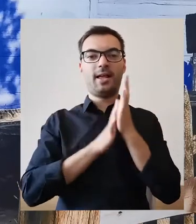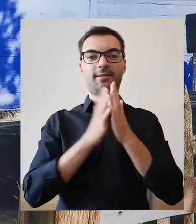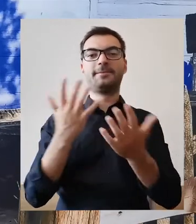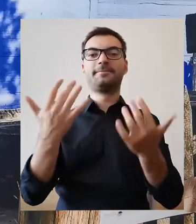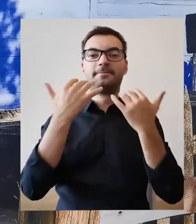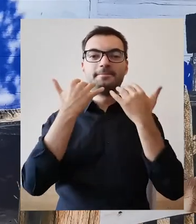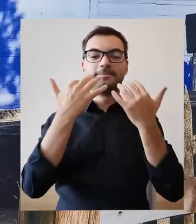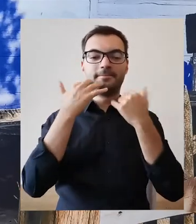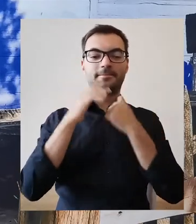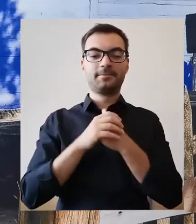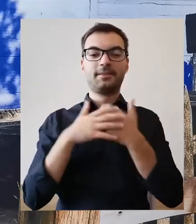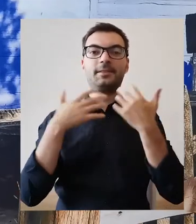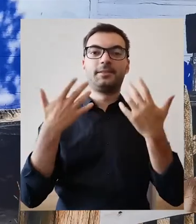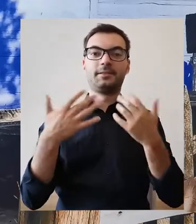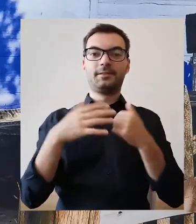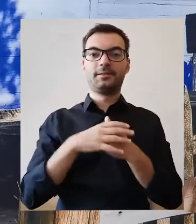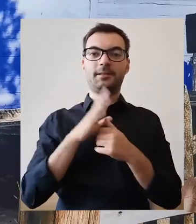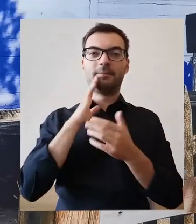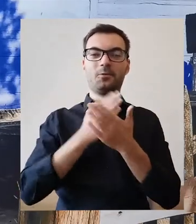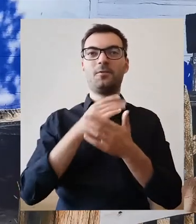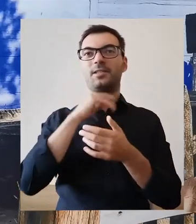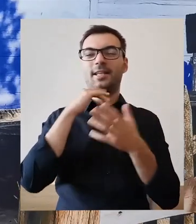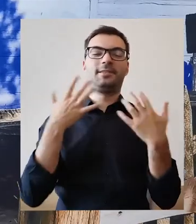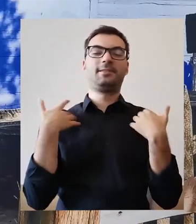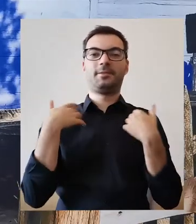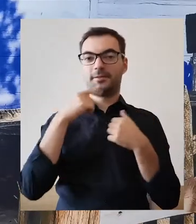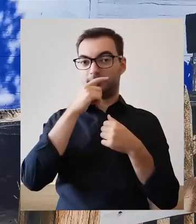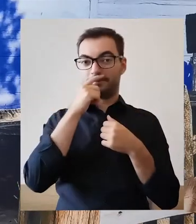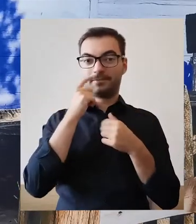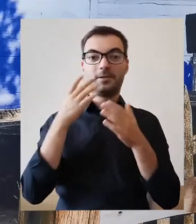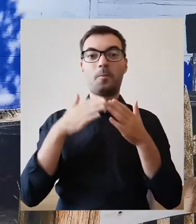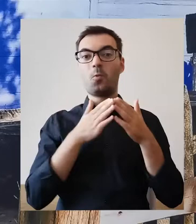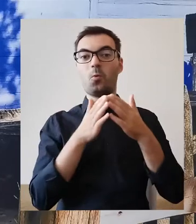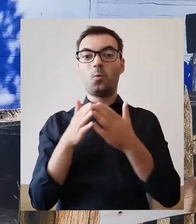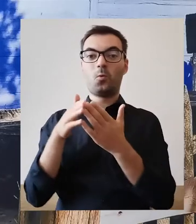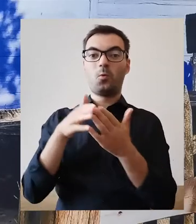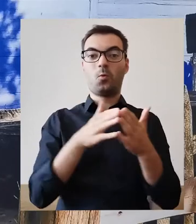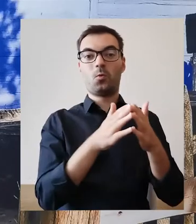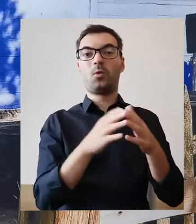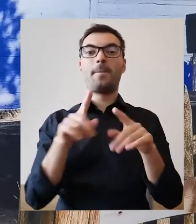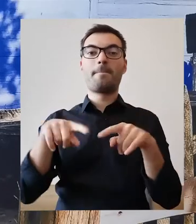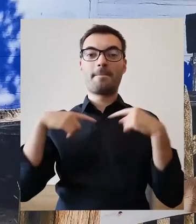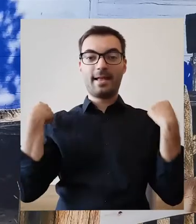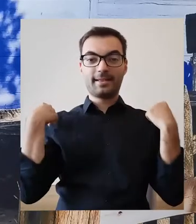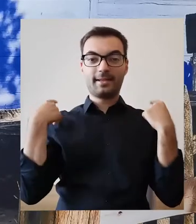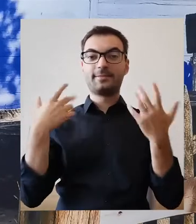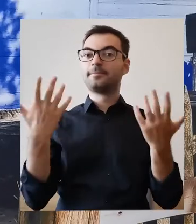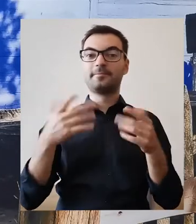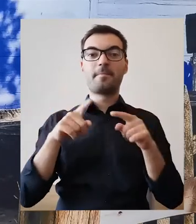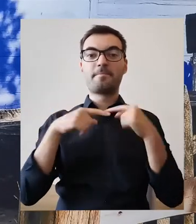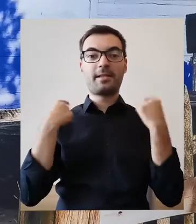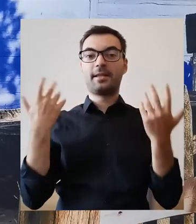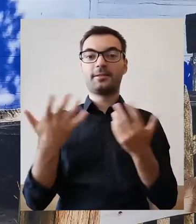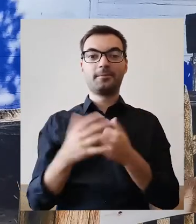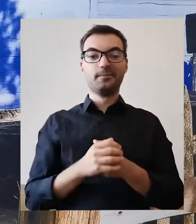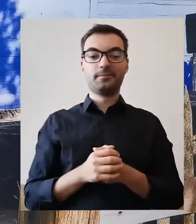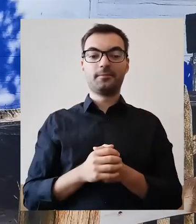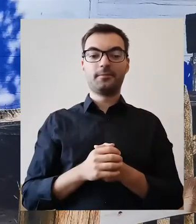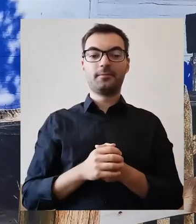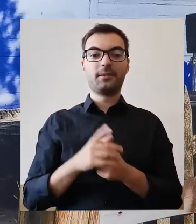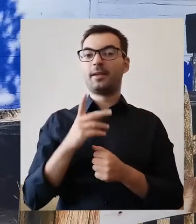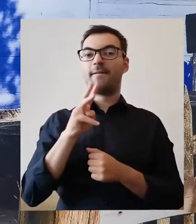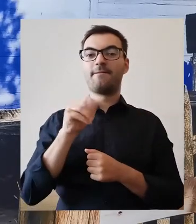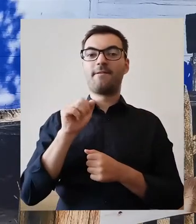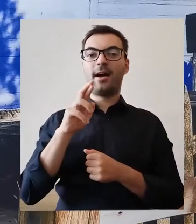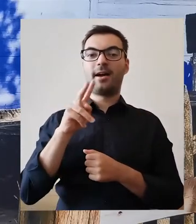no i może już wystarczy tych spacerów płyniemy do mety oto nasza meta dzisiaj to nie